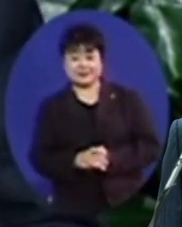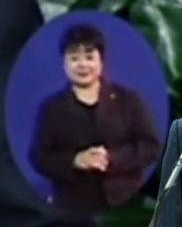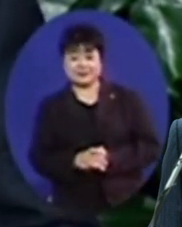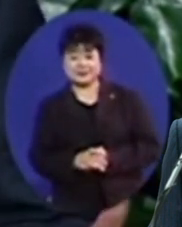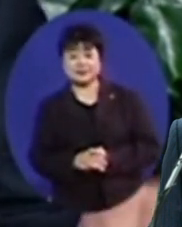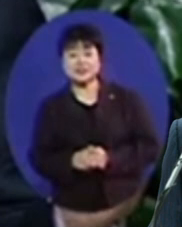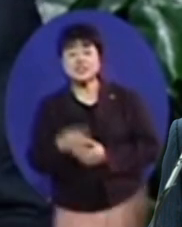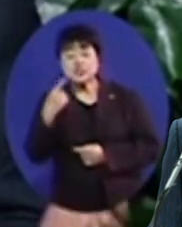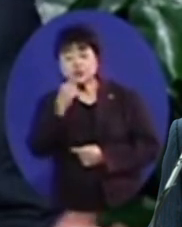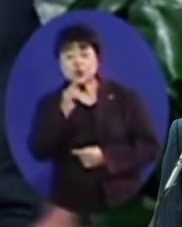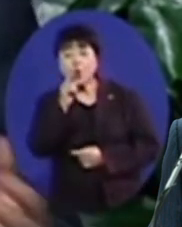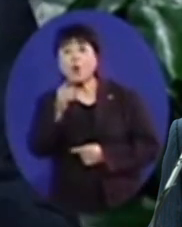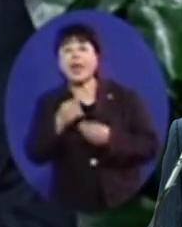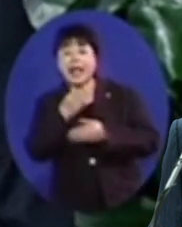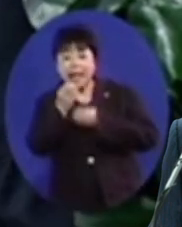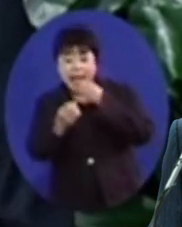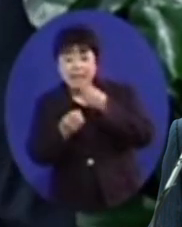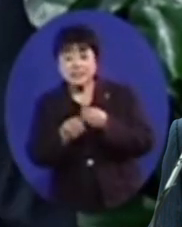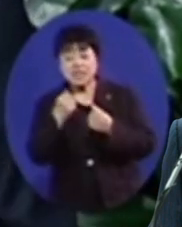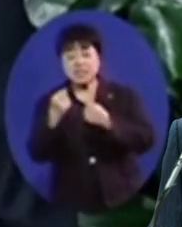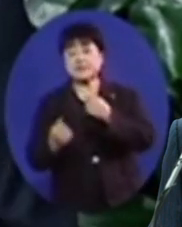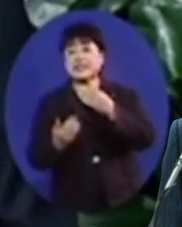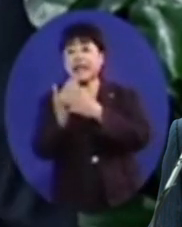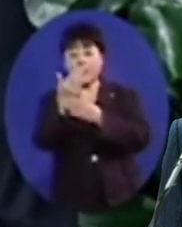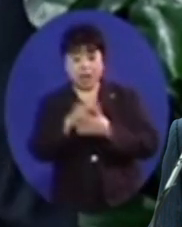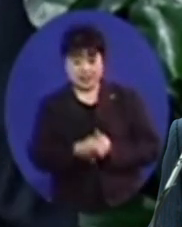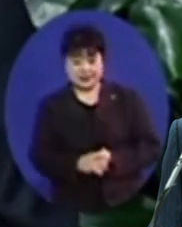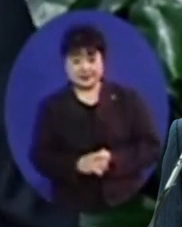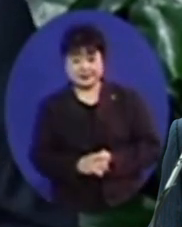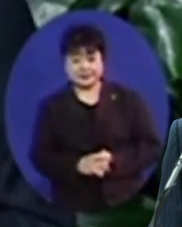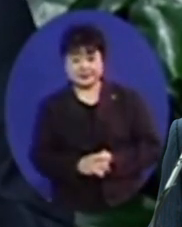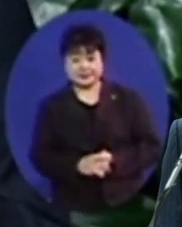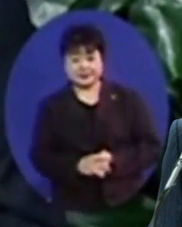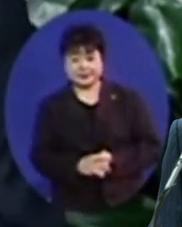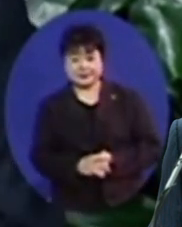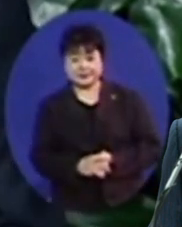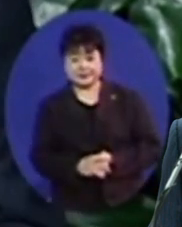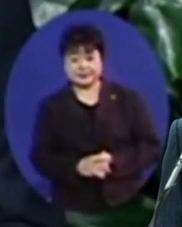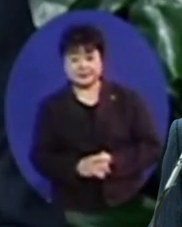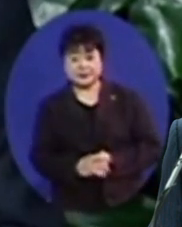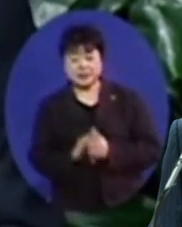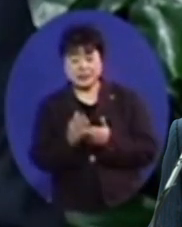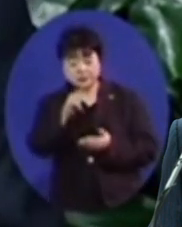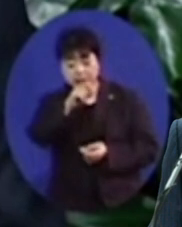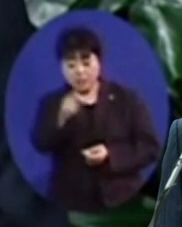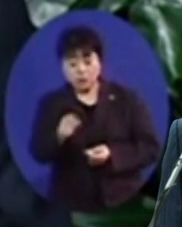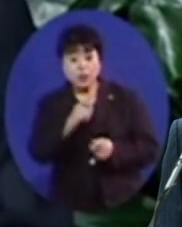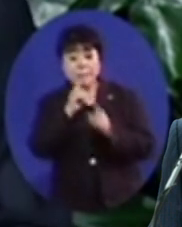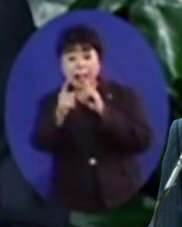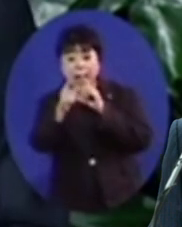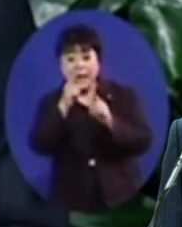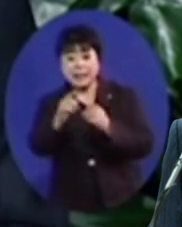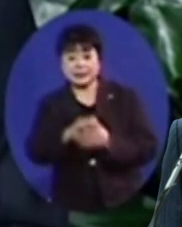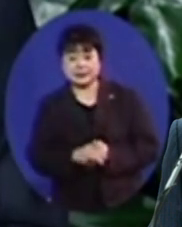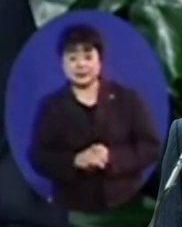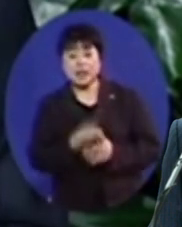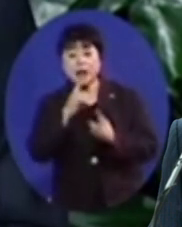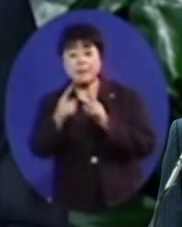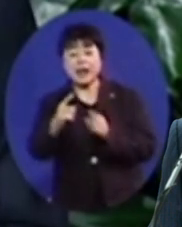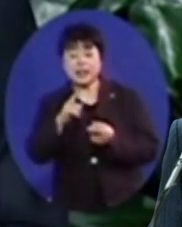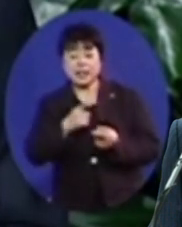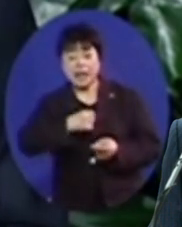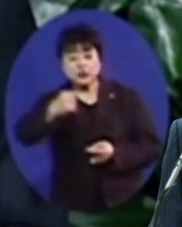이것은 입술로 고백해야 파워 힘이 되는 것입니다. 성경에 기록된 말은 그 말